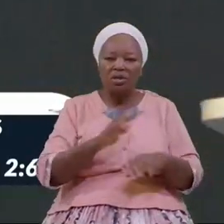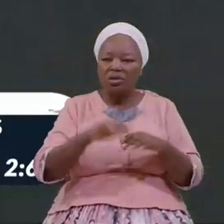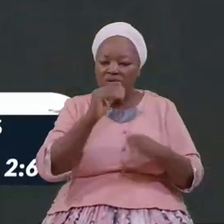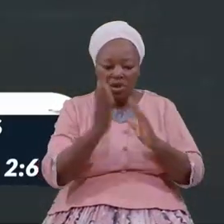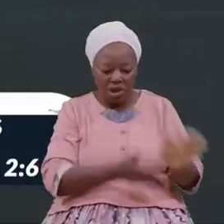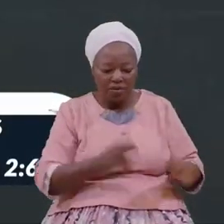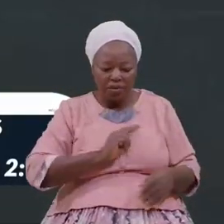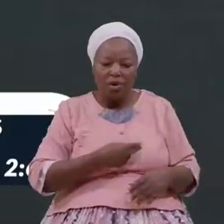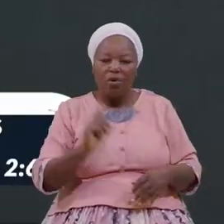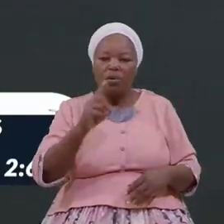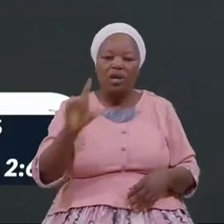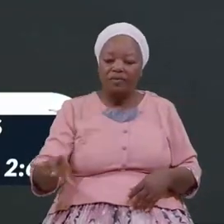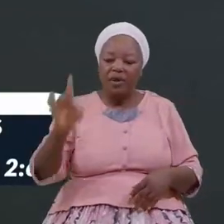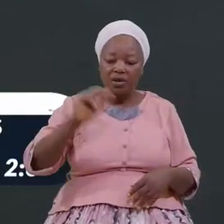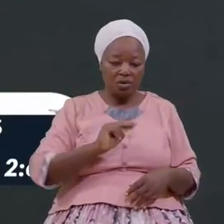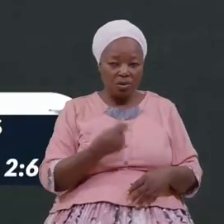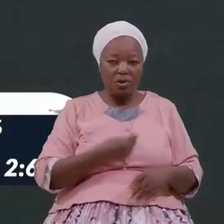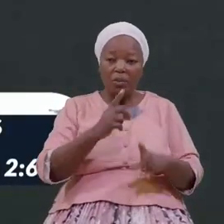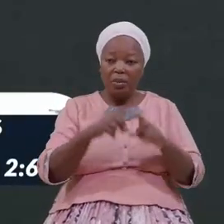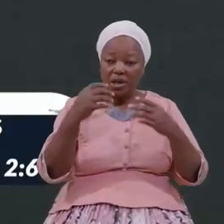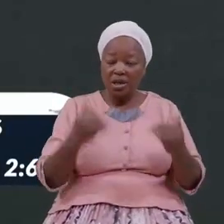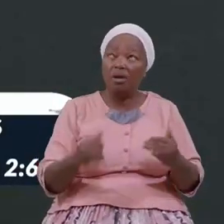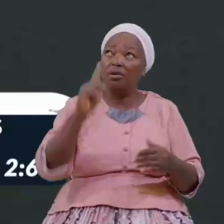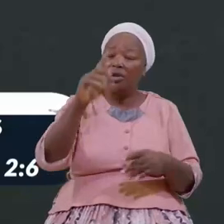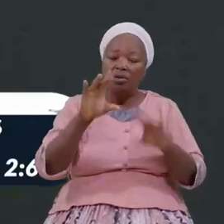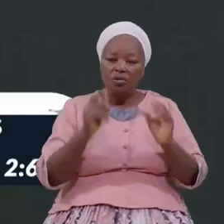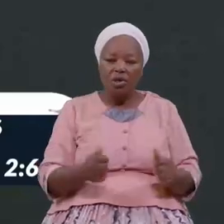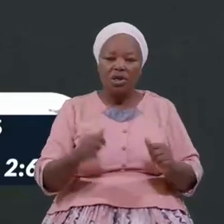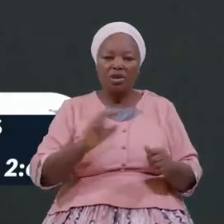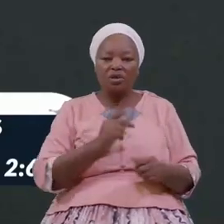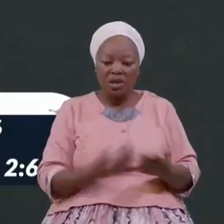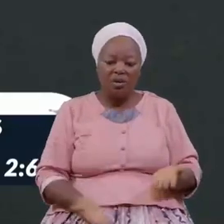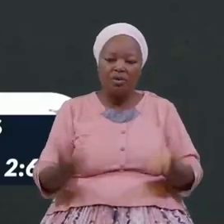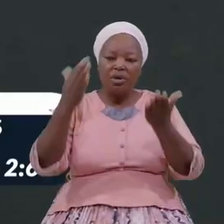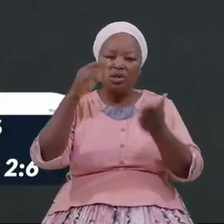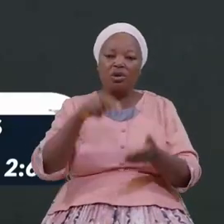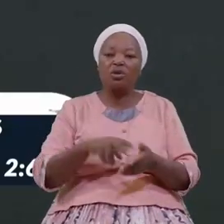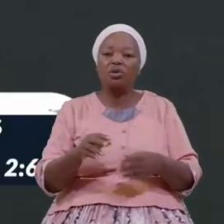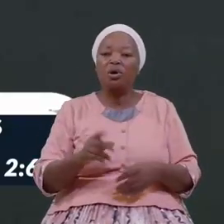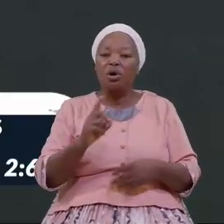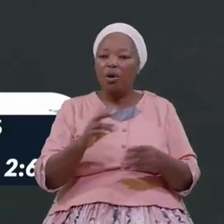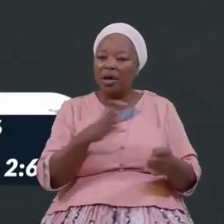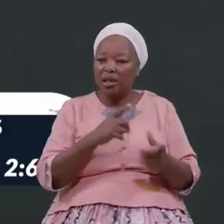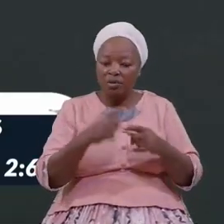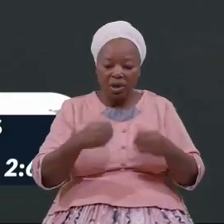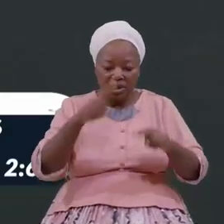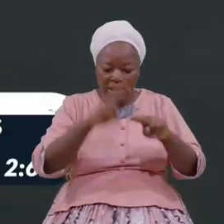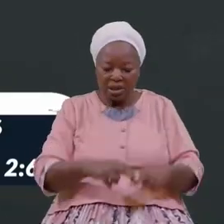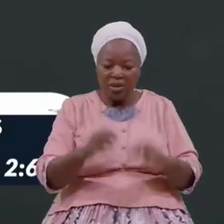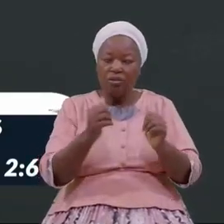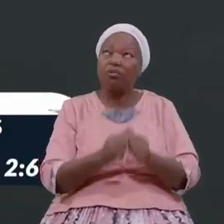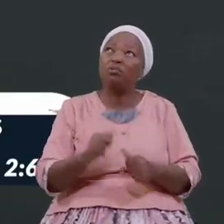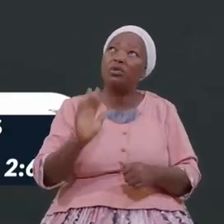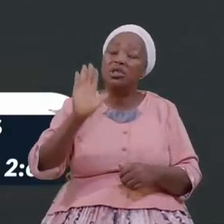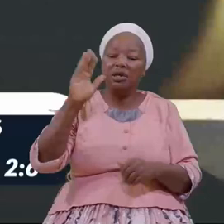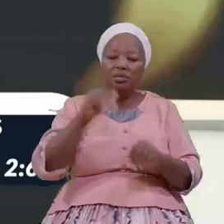Et sa vivification ne nous laisse pas là où il nous retrouve maintenant et nous vivifie, nous ressuscite et nous